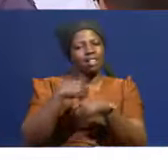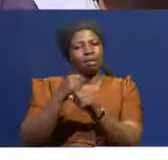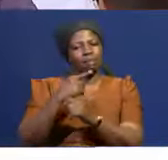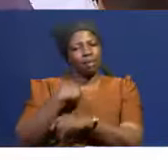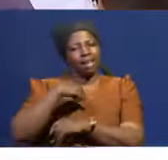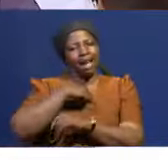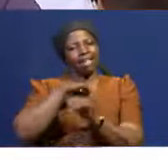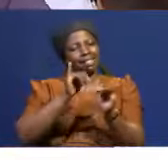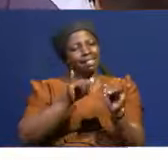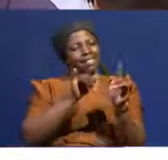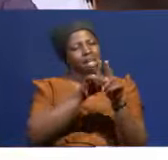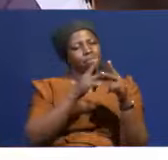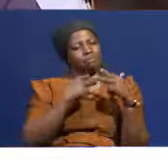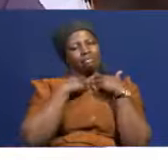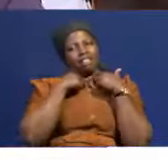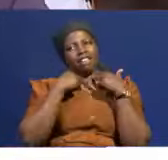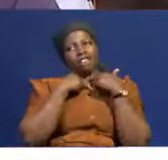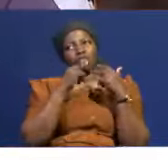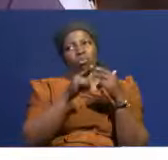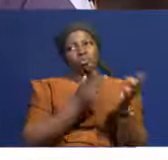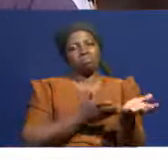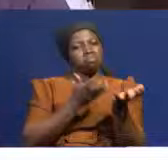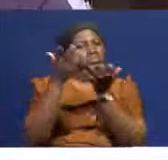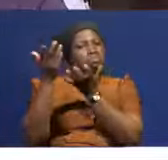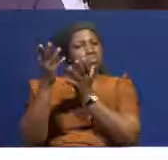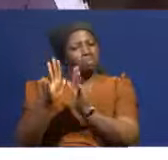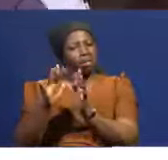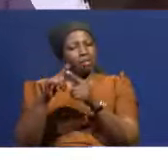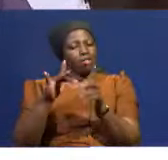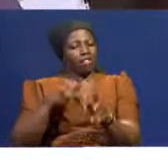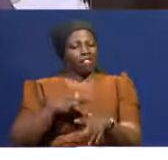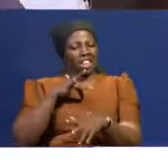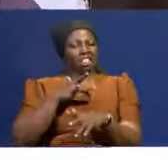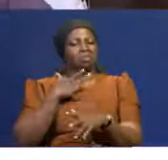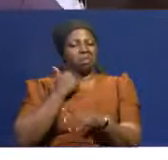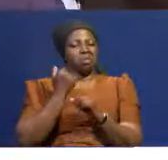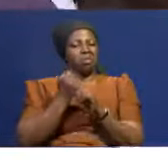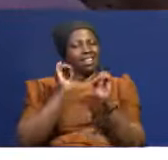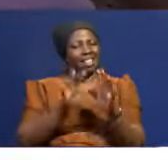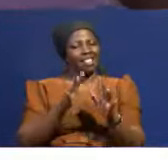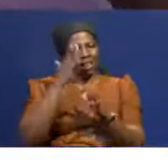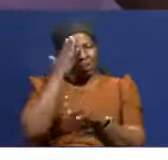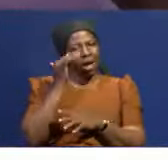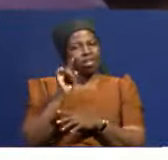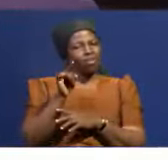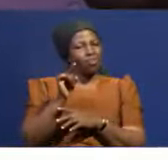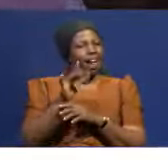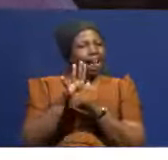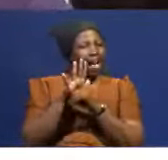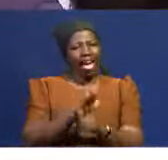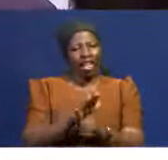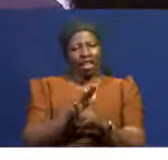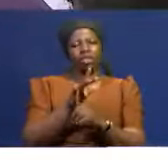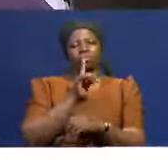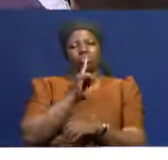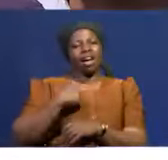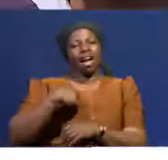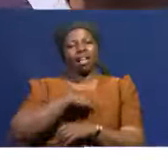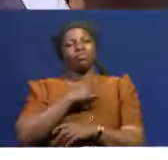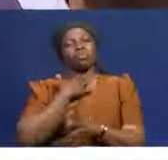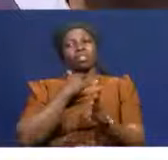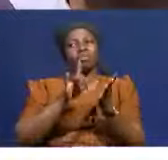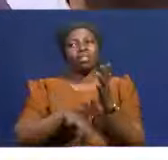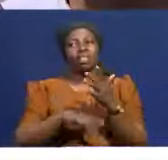Unapeleka mtu lakini hujisikii kumpeleka, ni kwa sababu hapo imekupeleka. So chenye tunataka kwanza, hii mambo ya kuwa